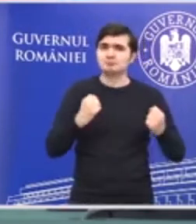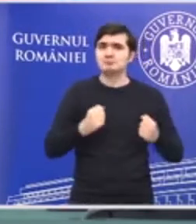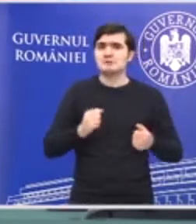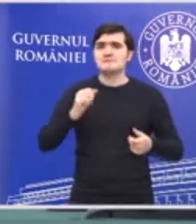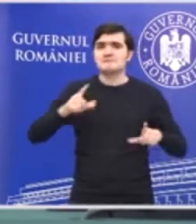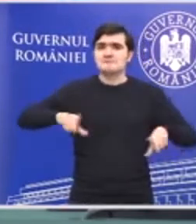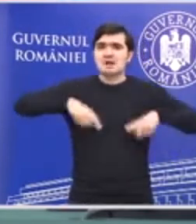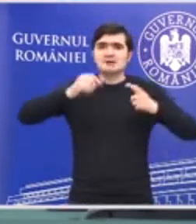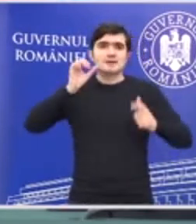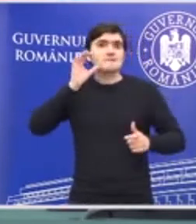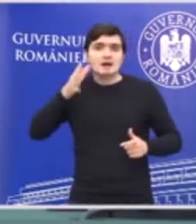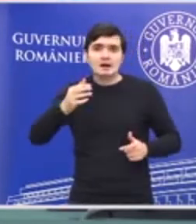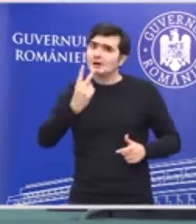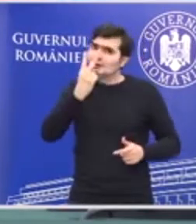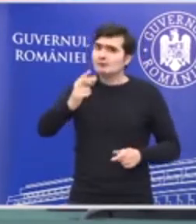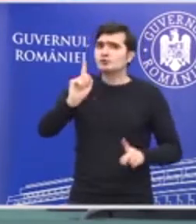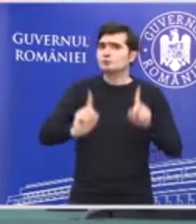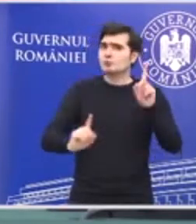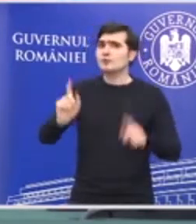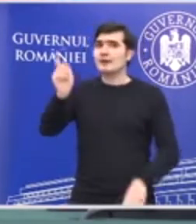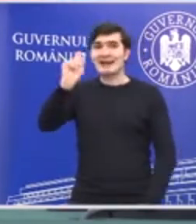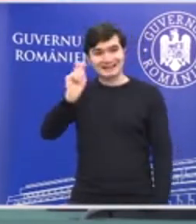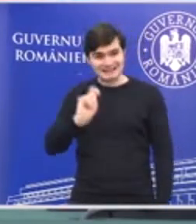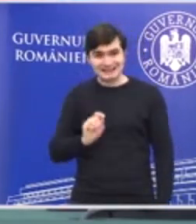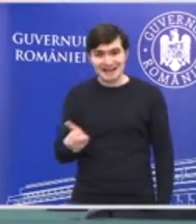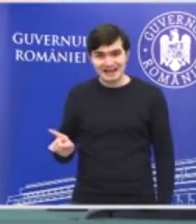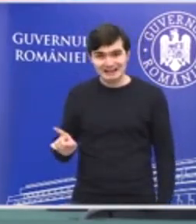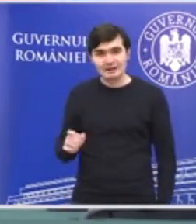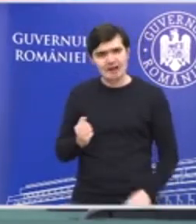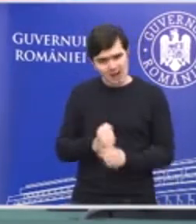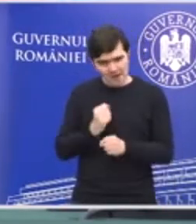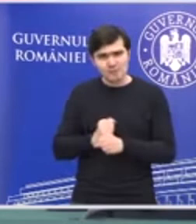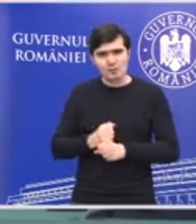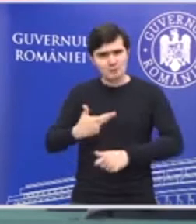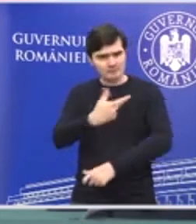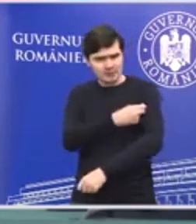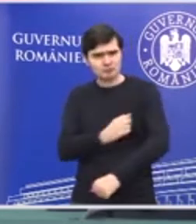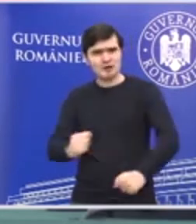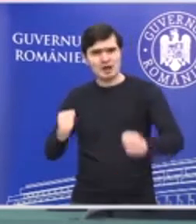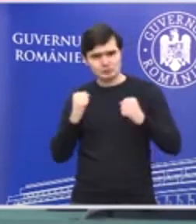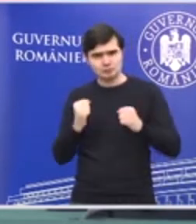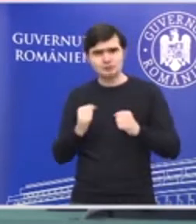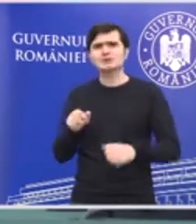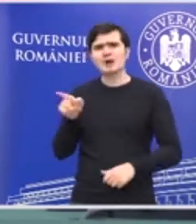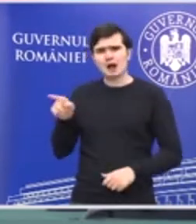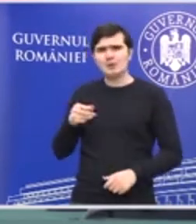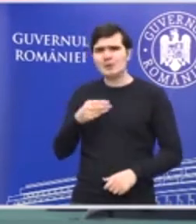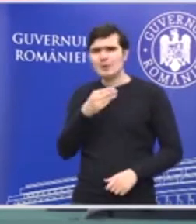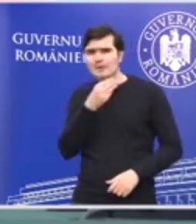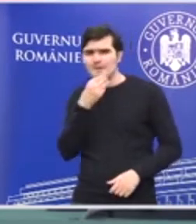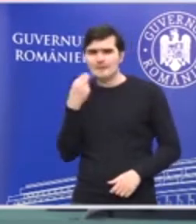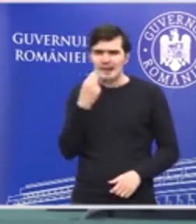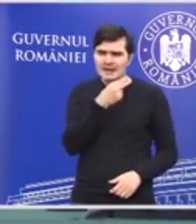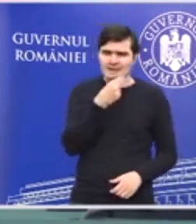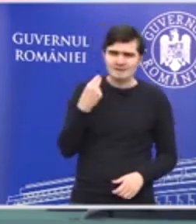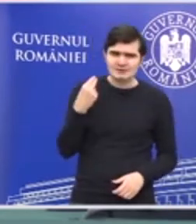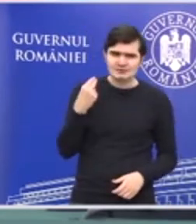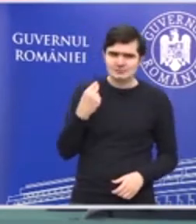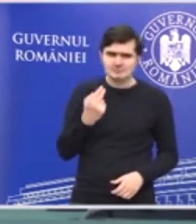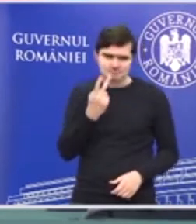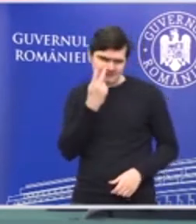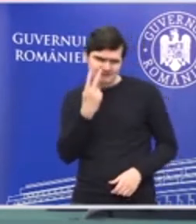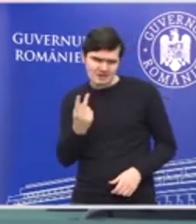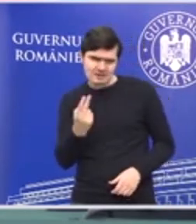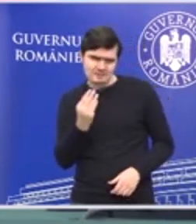zi. Vedem țări care au o campanie de vaccinare de succes și unde beneficiile deja se regăsesc